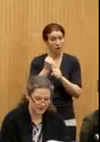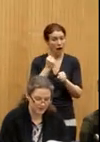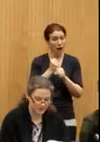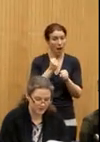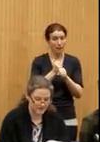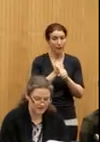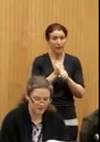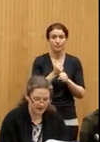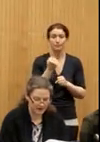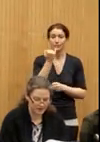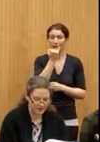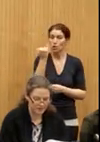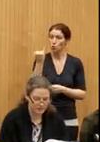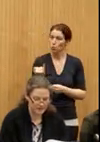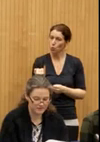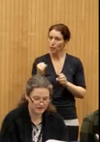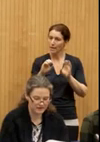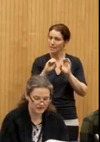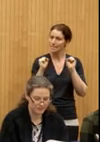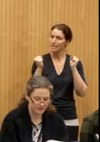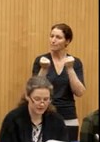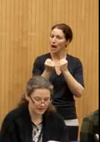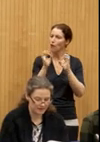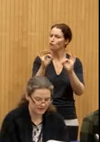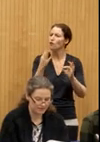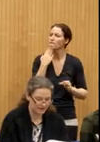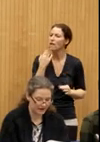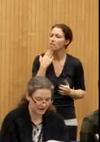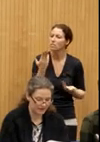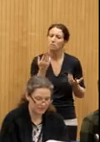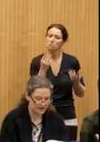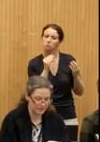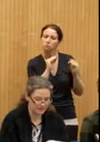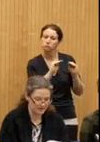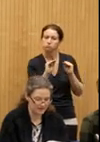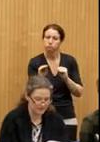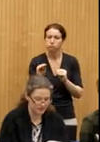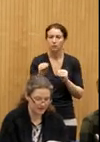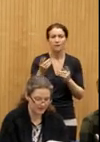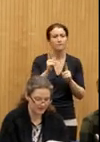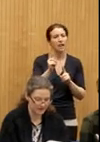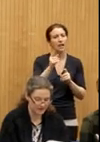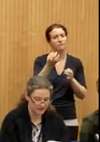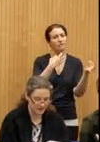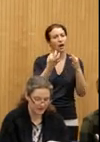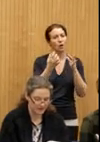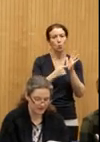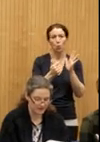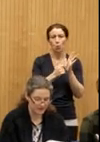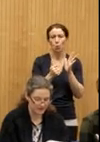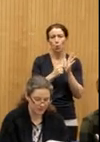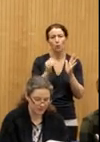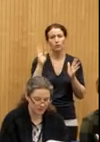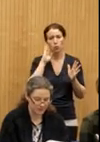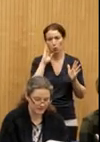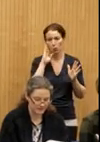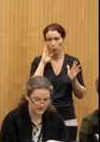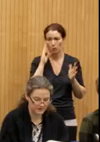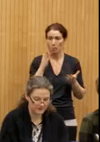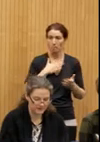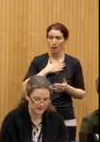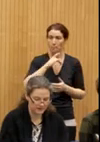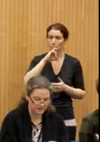am Institut Seminare und Vorlesungen geben, welche Fragen mir am häufigsten gestellt werden und was mein Beruf